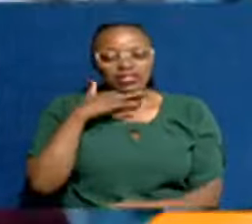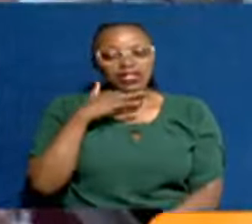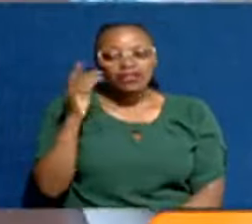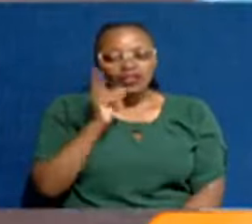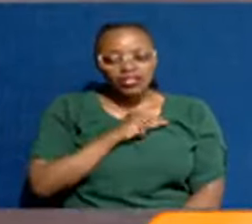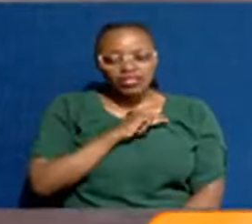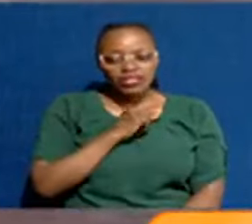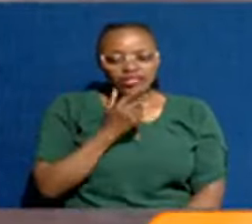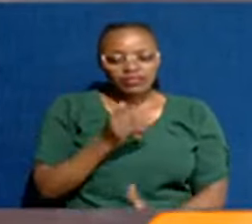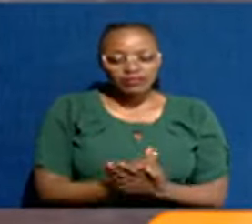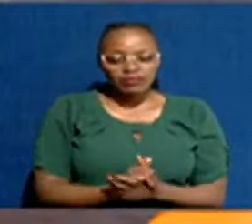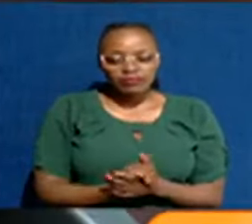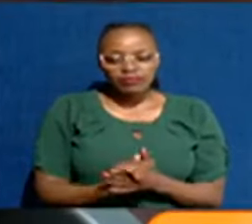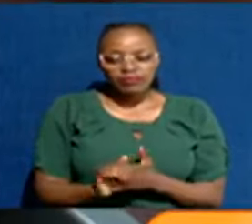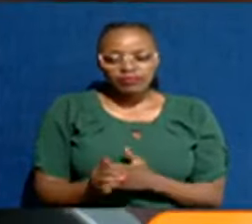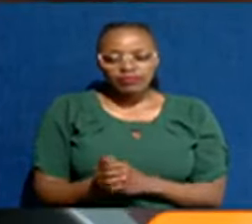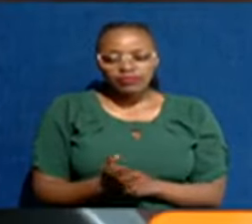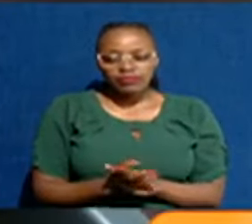Amekufa.